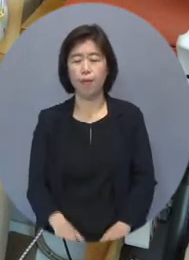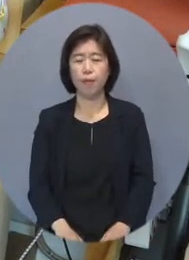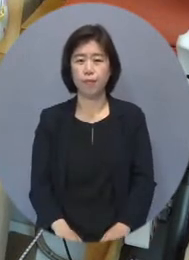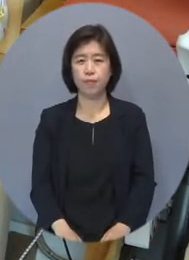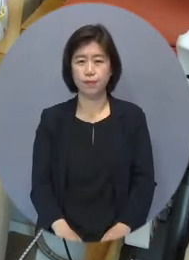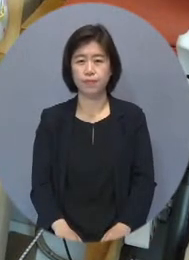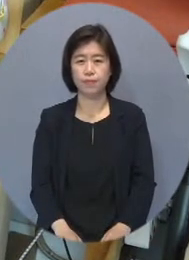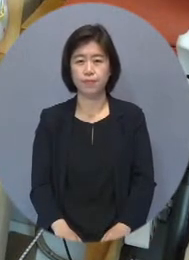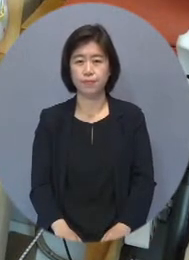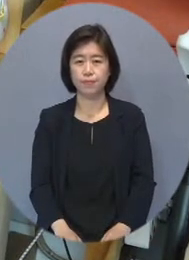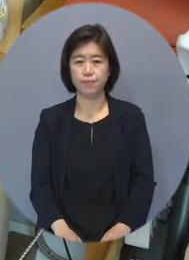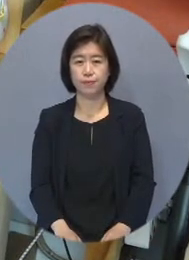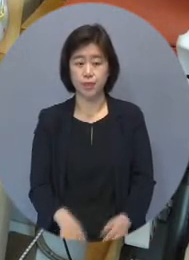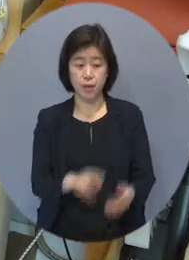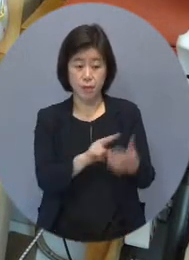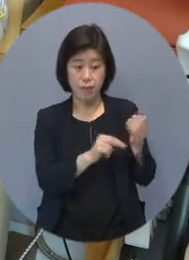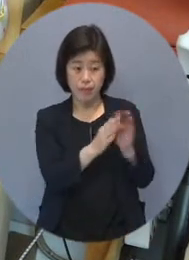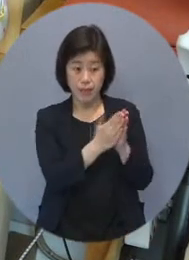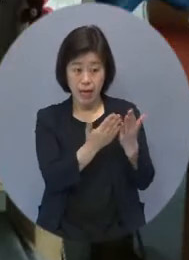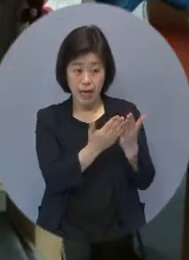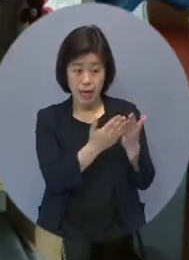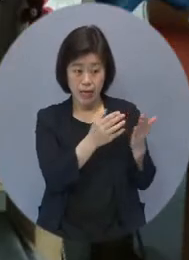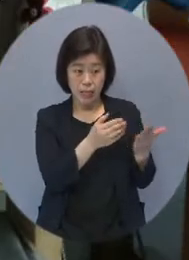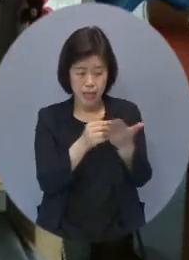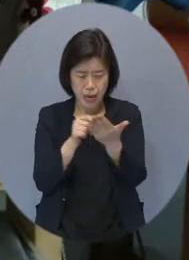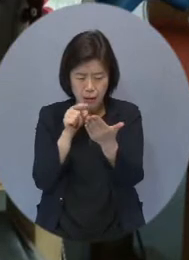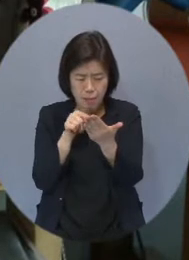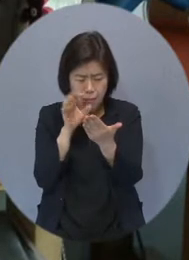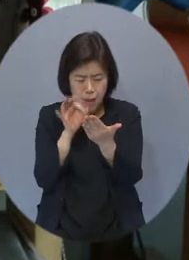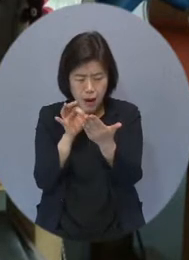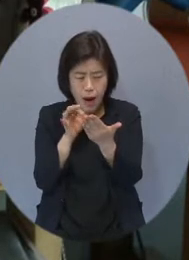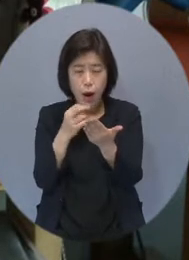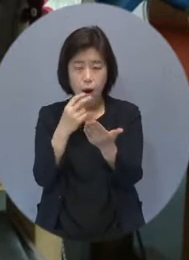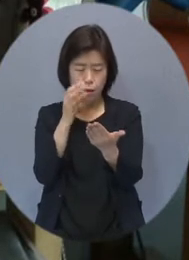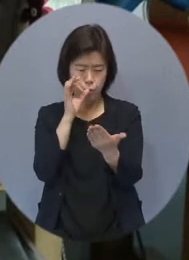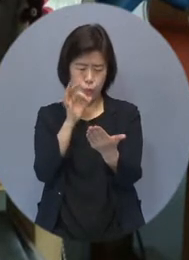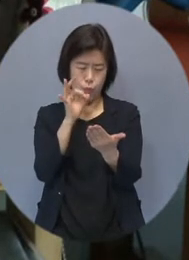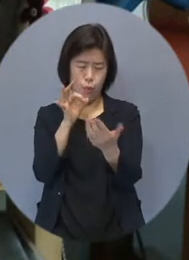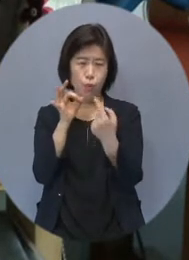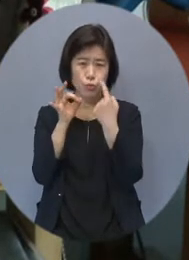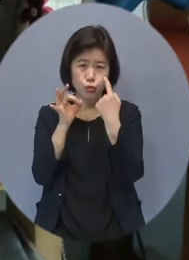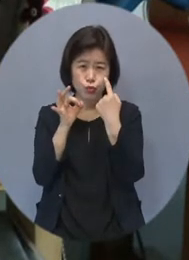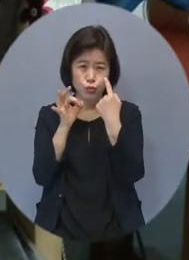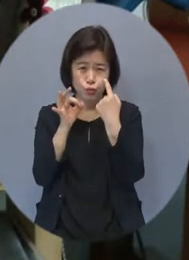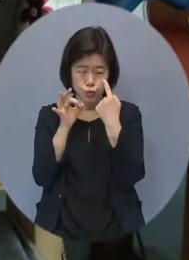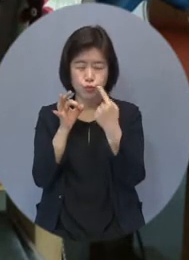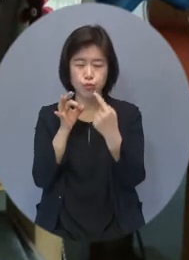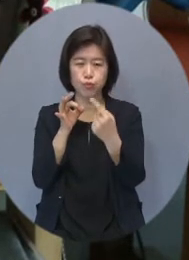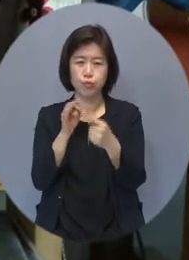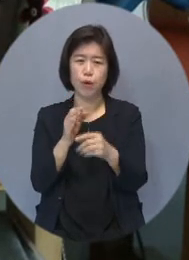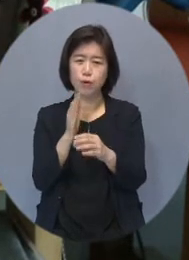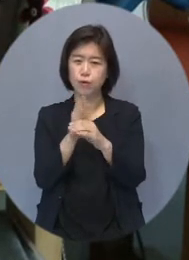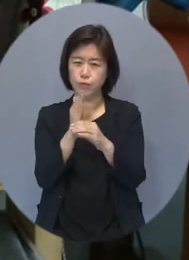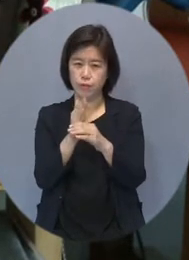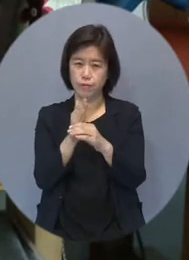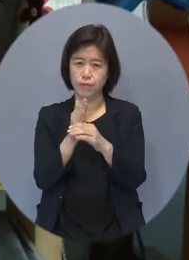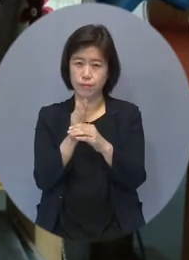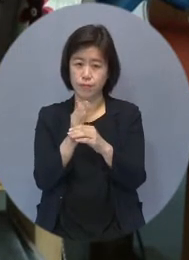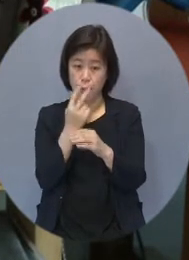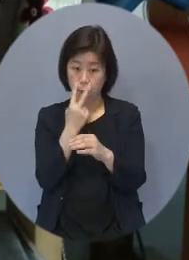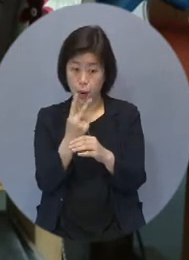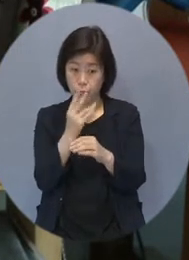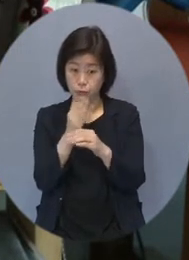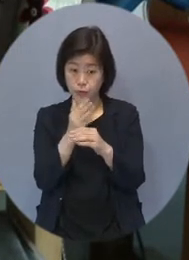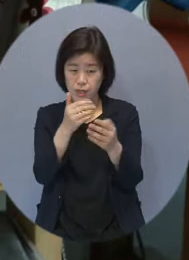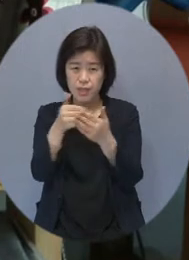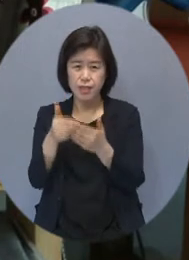좀 뽑아내기가 어려운 부분이 있었었고요. 두 번째로는 일단 텍스트가 길어버리면 점자 같은 경우는 일반